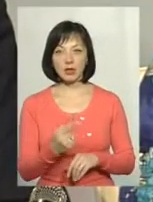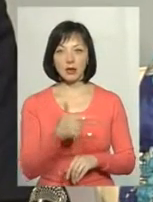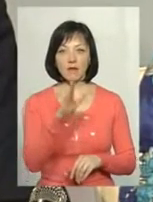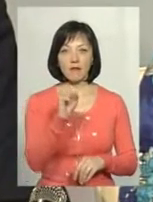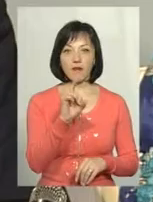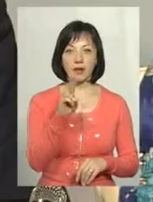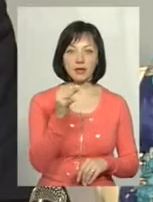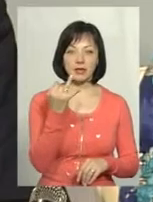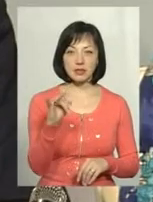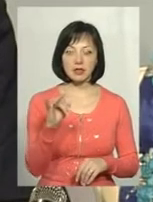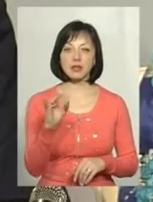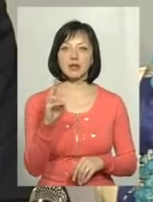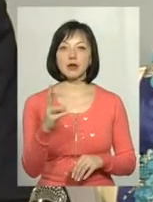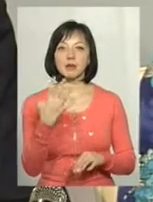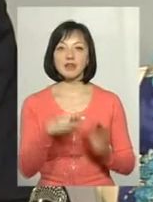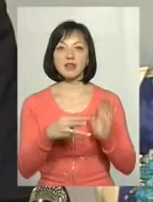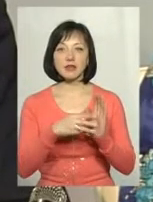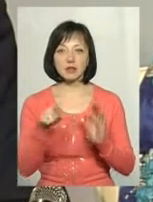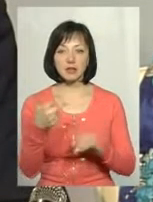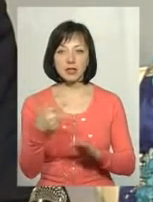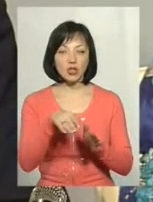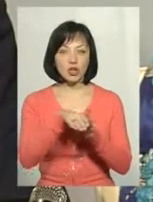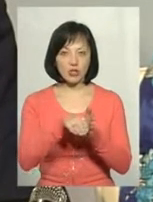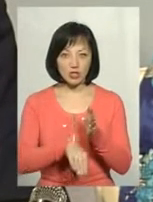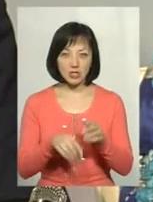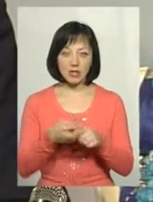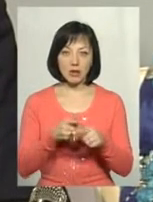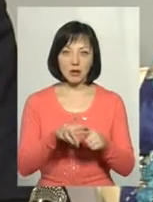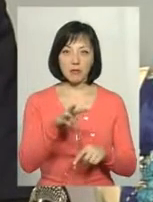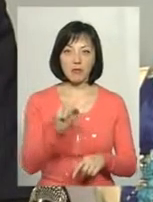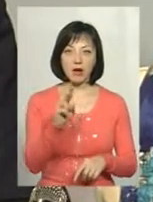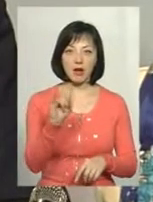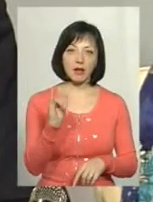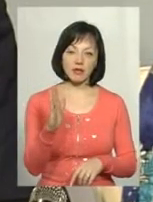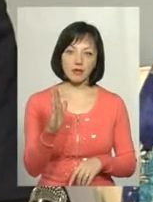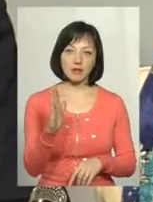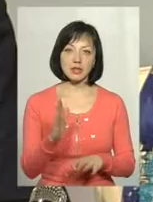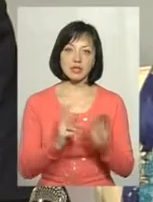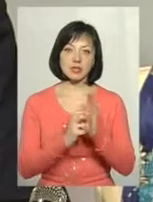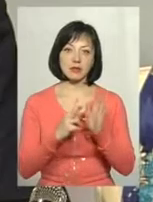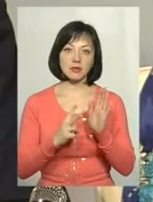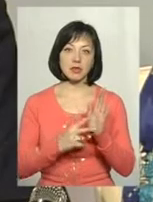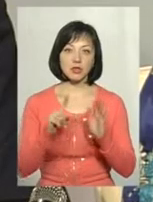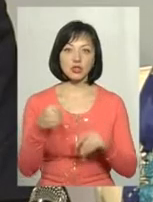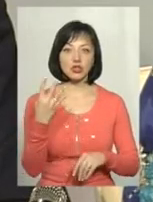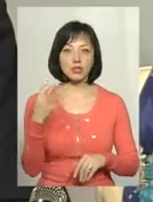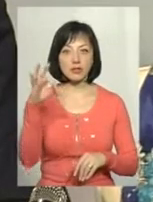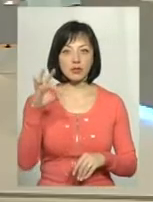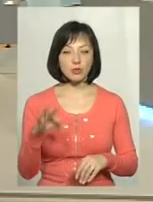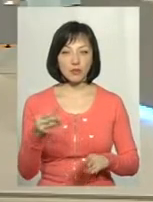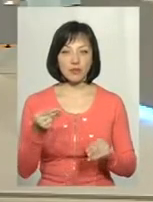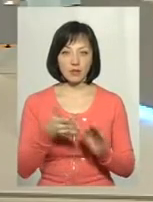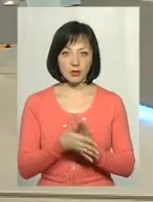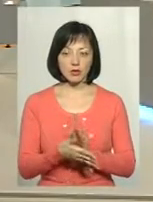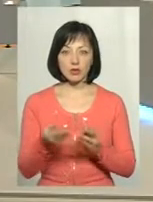Гвардійська 58,3 і найгірша по використанню коштів це Маківська громада, лише 17,4%.